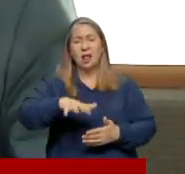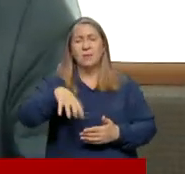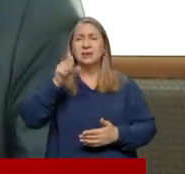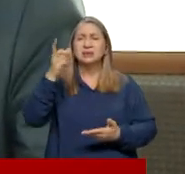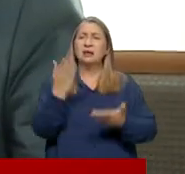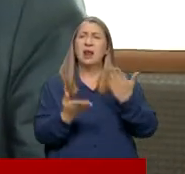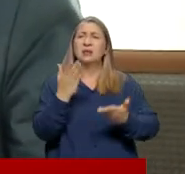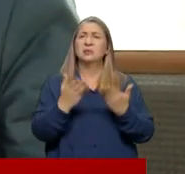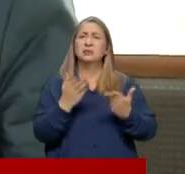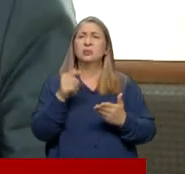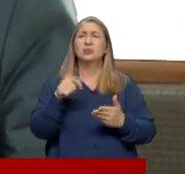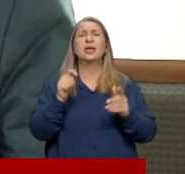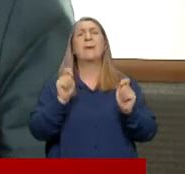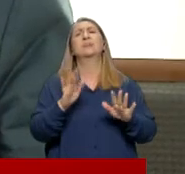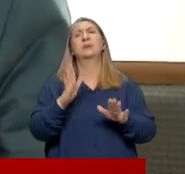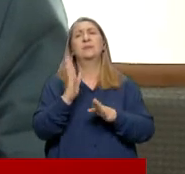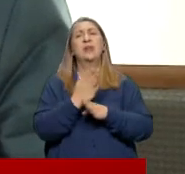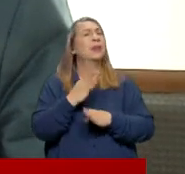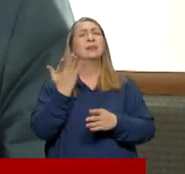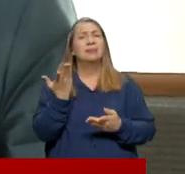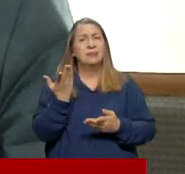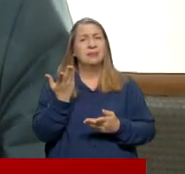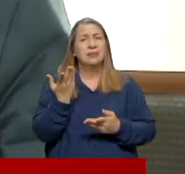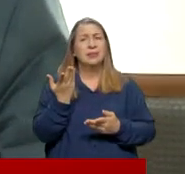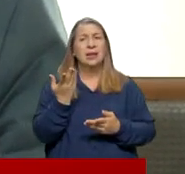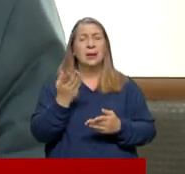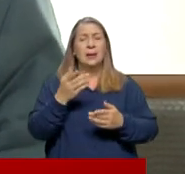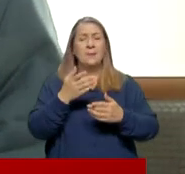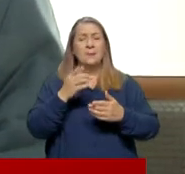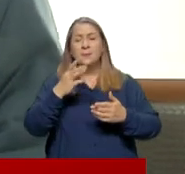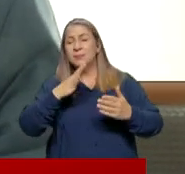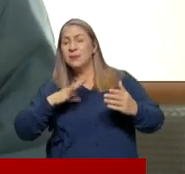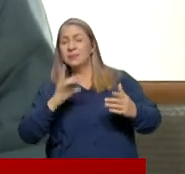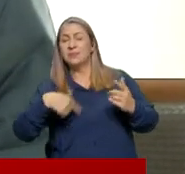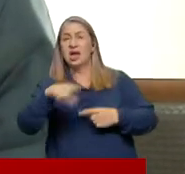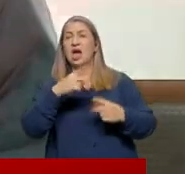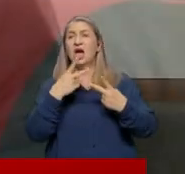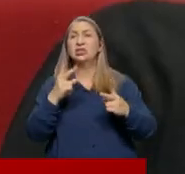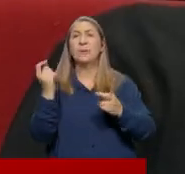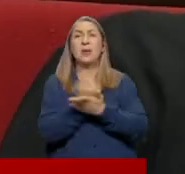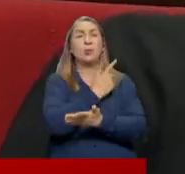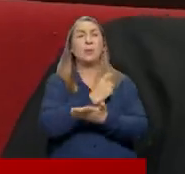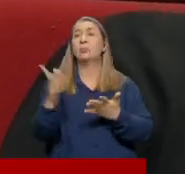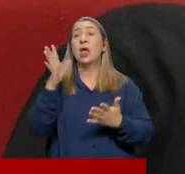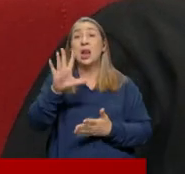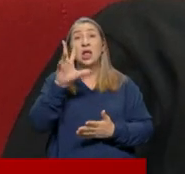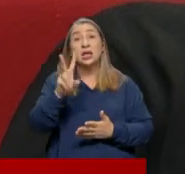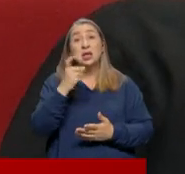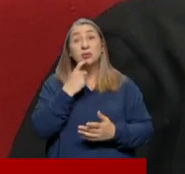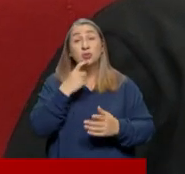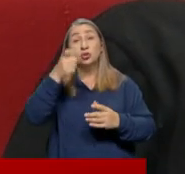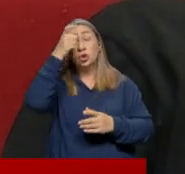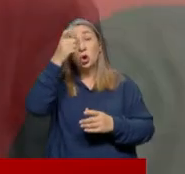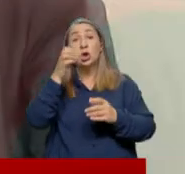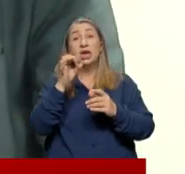merkezimizin değerlendirmesini burada yapmayacağım sebebide şu milliyetçiler arasında açık mektuplaşma olmaz 52 yıldır Türk